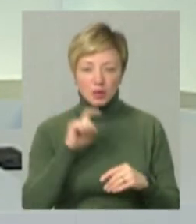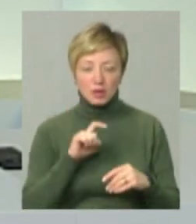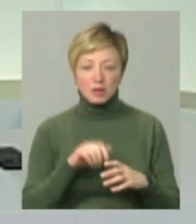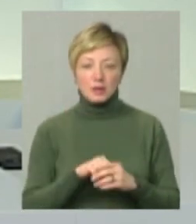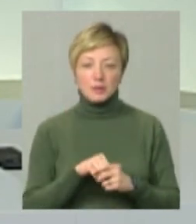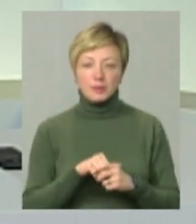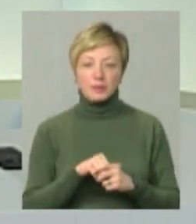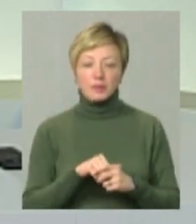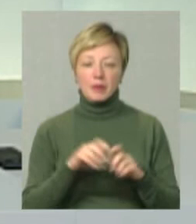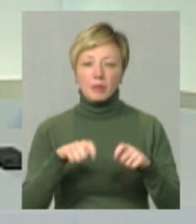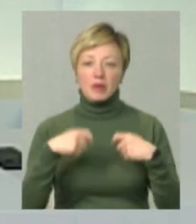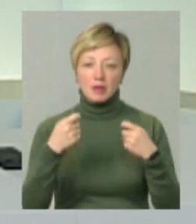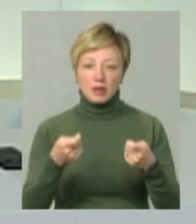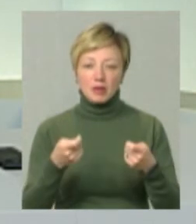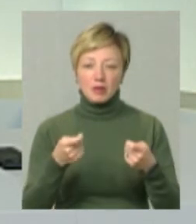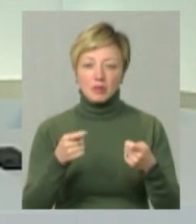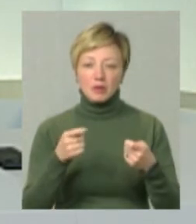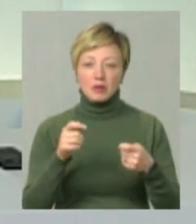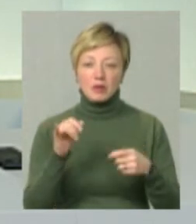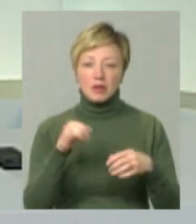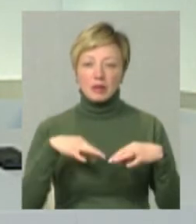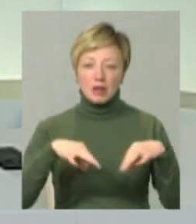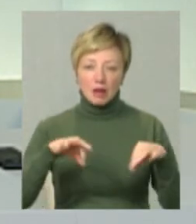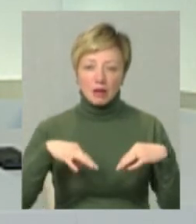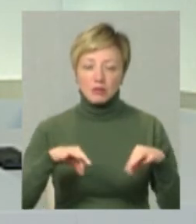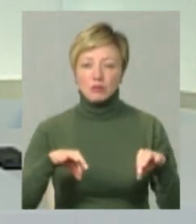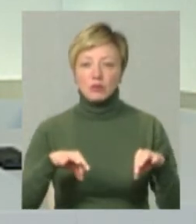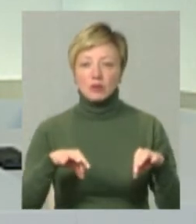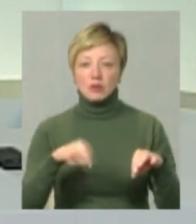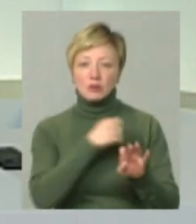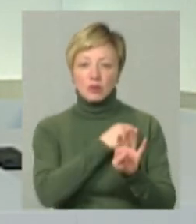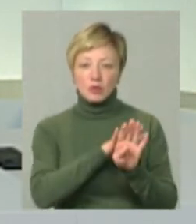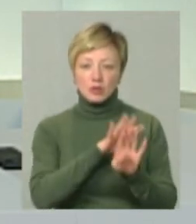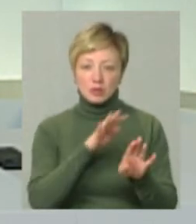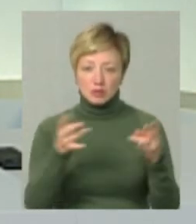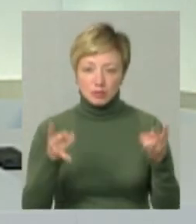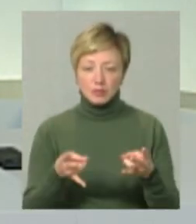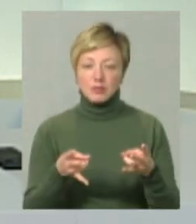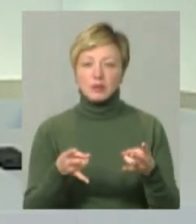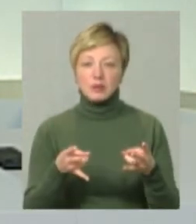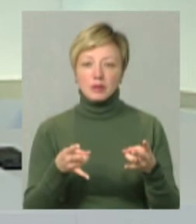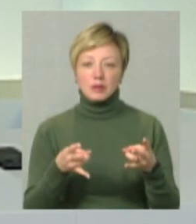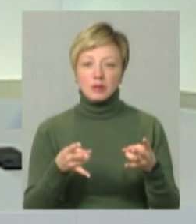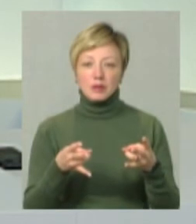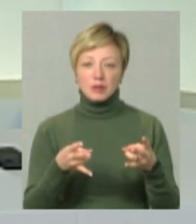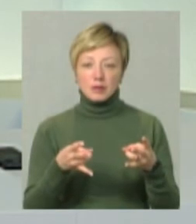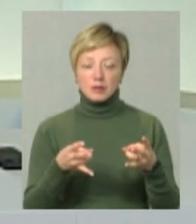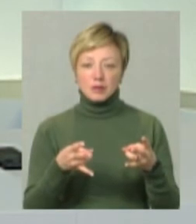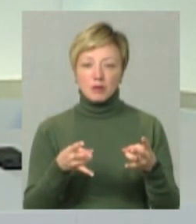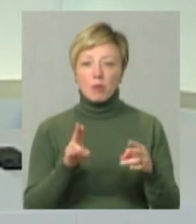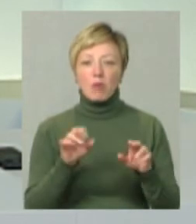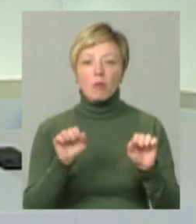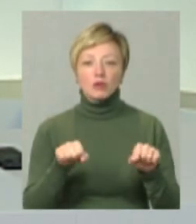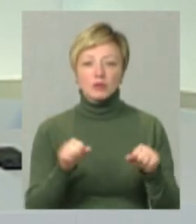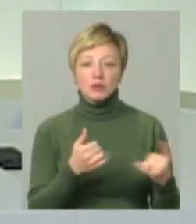України. Ми передаємо і автотранспорт на потреби Збройних сил,